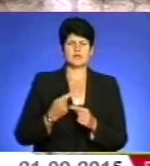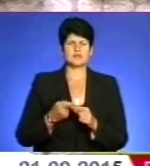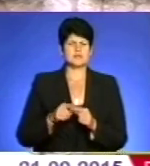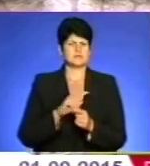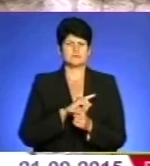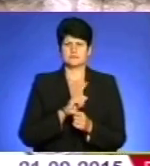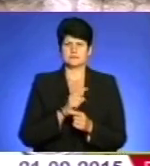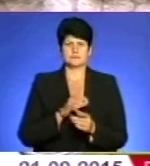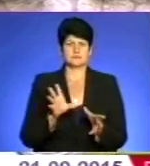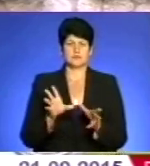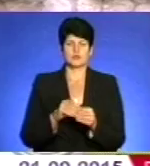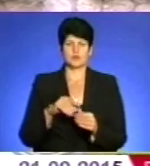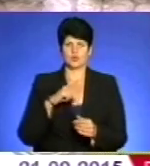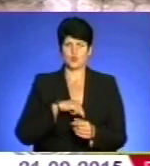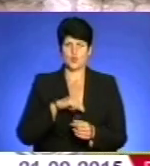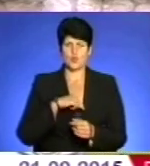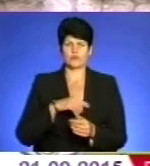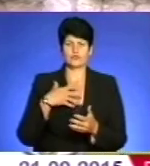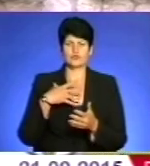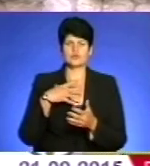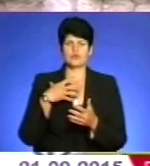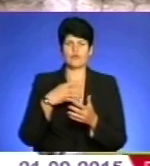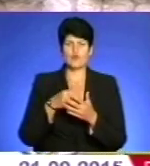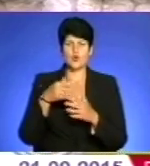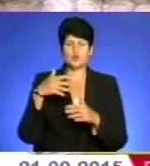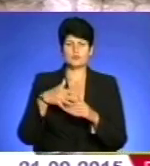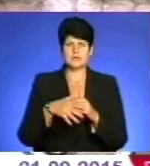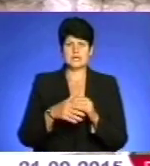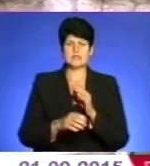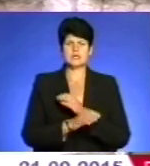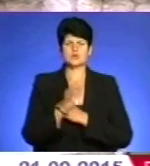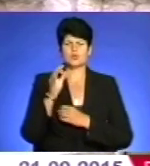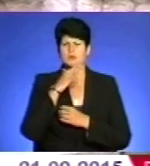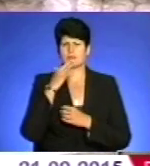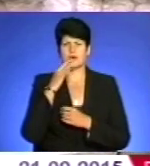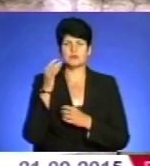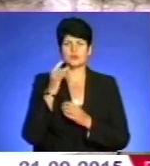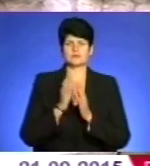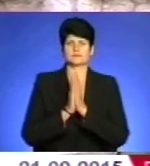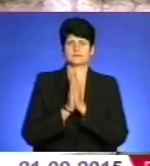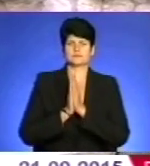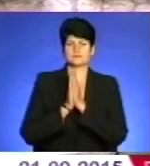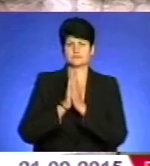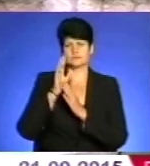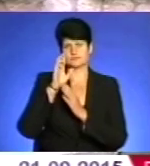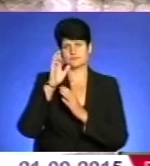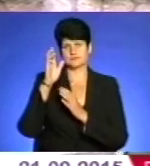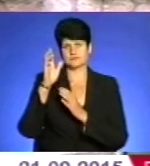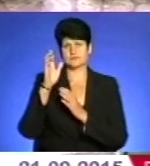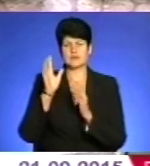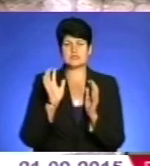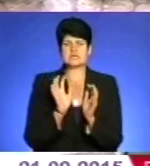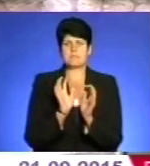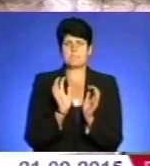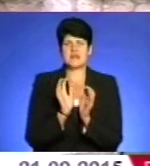і свого розуміння. Я на Сході дуже багато раз звертався з молитвою для